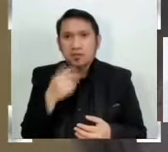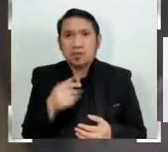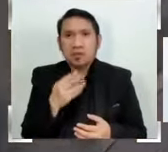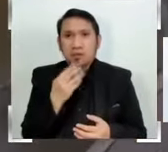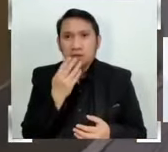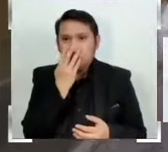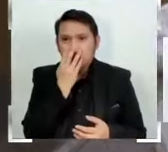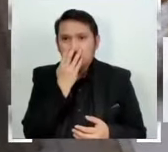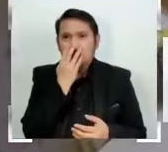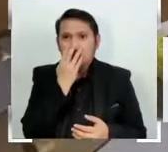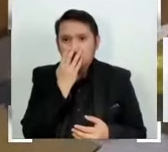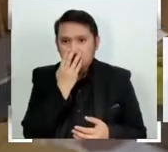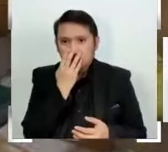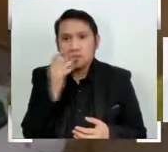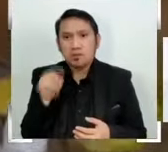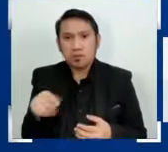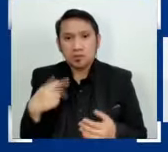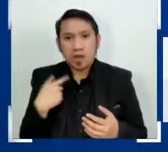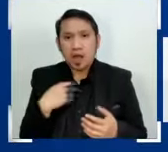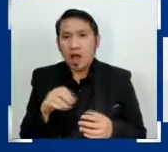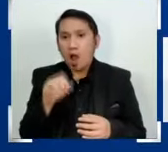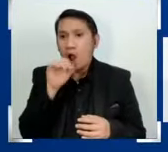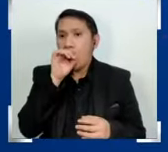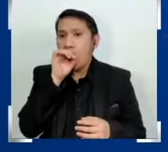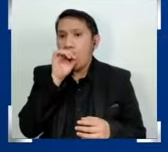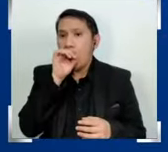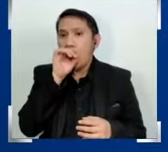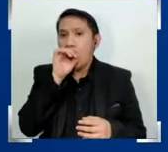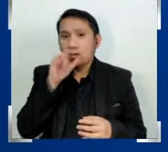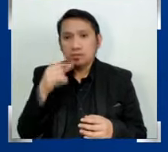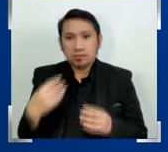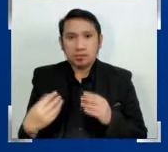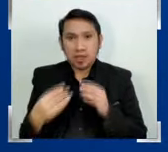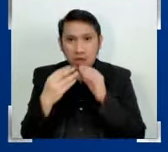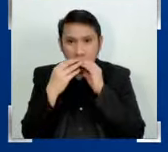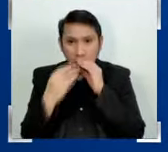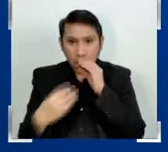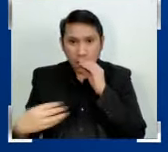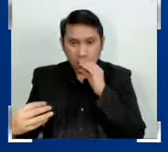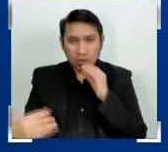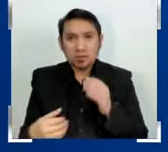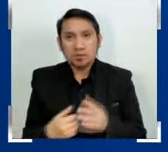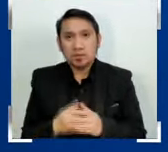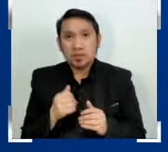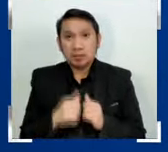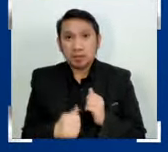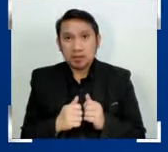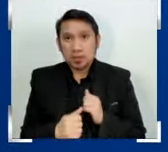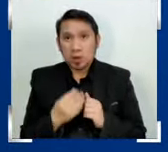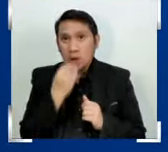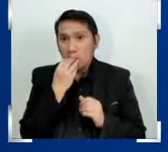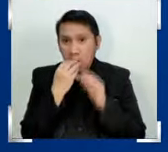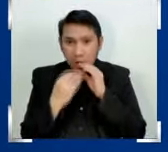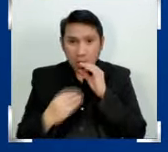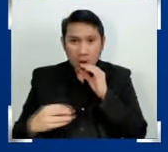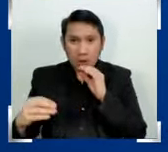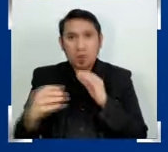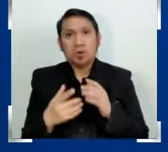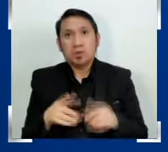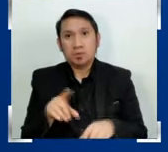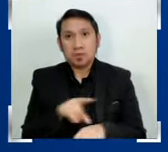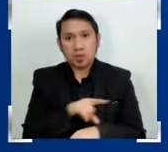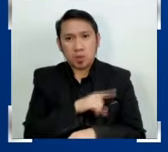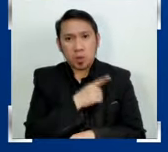sa ventilator para madaanan ng hangin. Ang problema po, siyempre kapag naka-intubate, matagal-tagal po ang